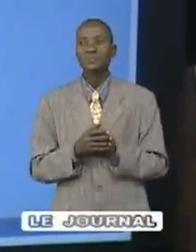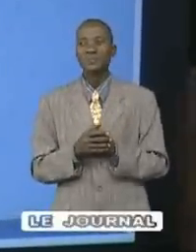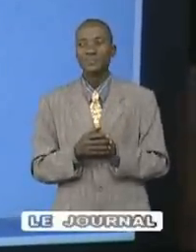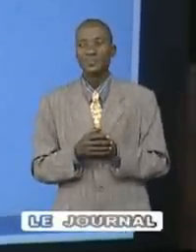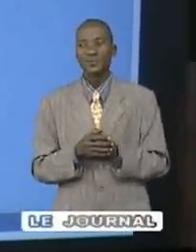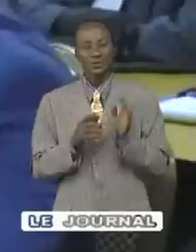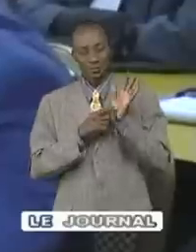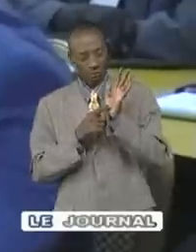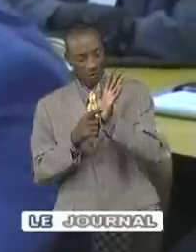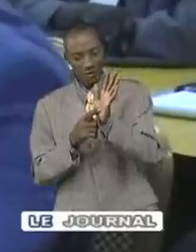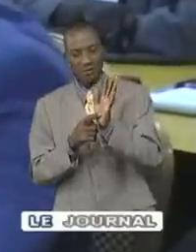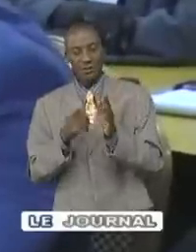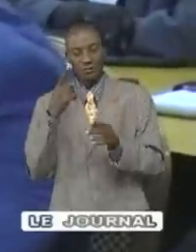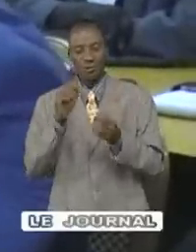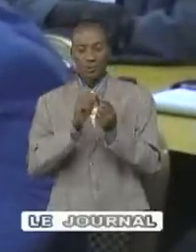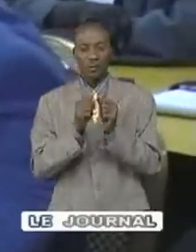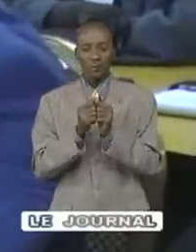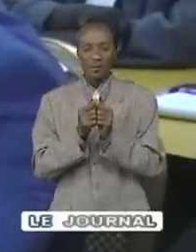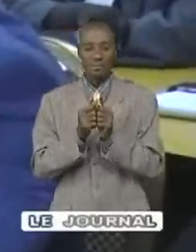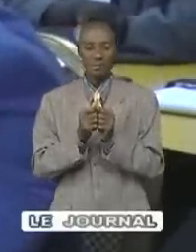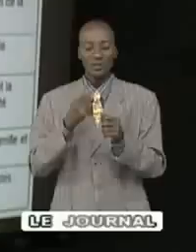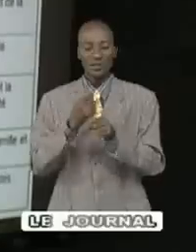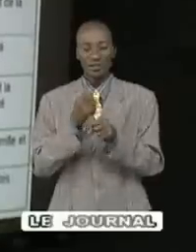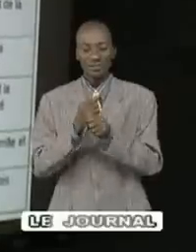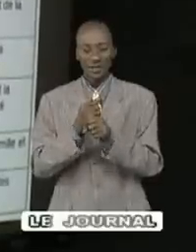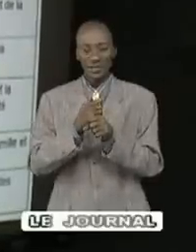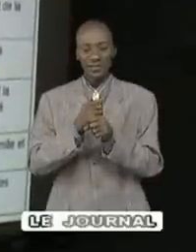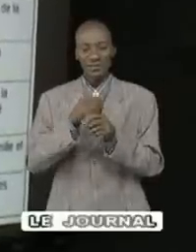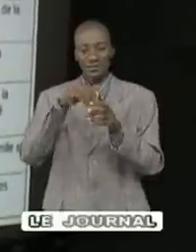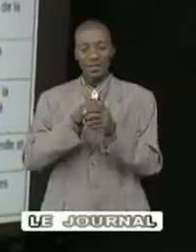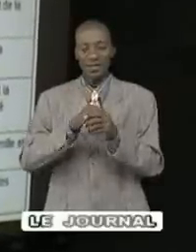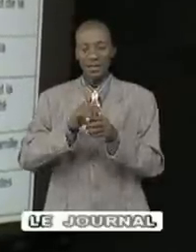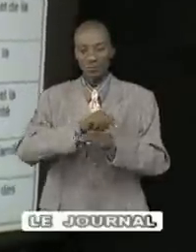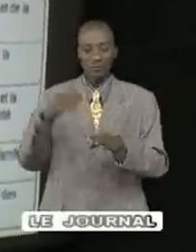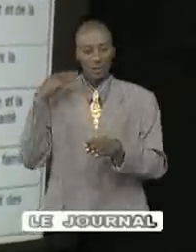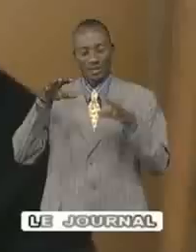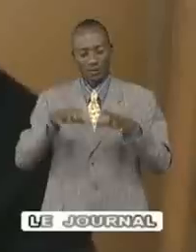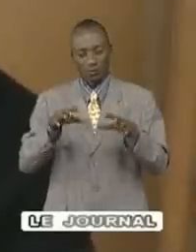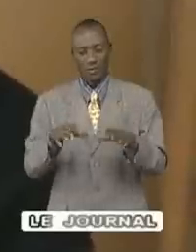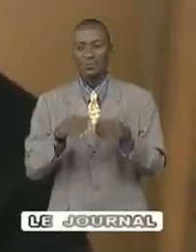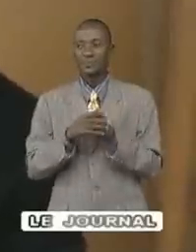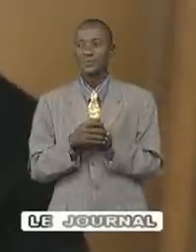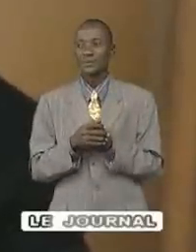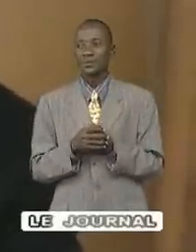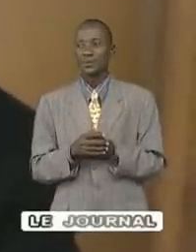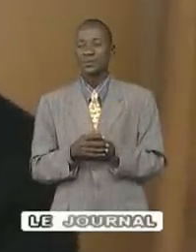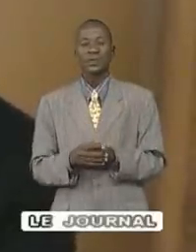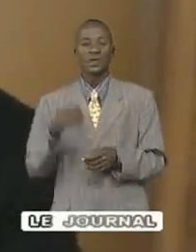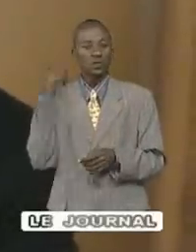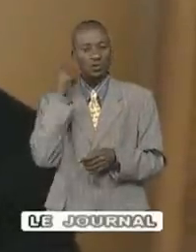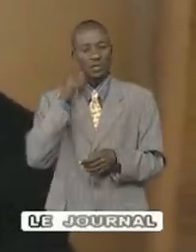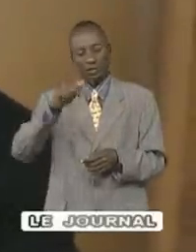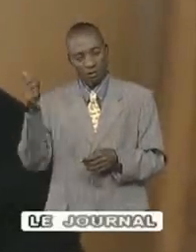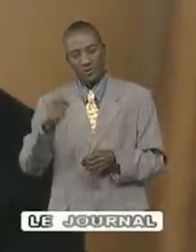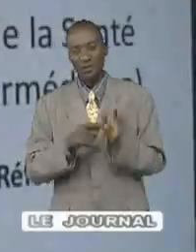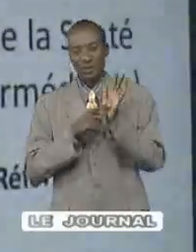sur le dysfonctionnement de l'administration congolaise. Le chef de la cellule thématique du niveau central et intermédiaire, le Dr Hippolyte Kalambay, a